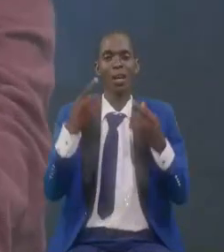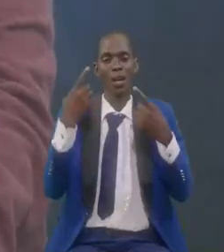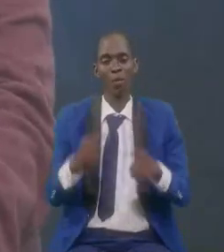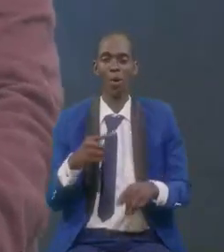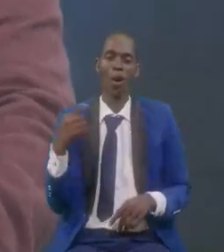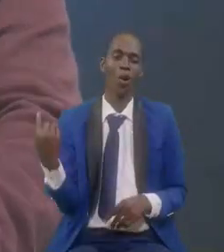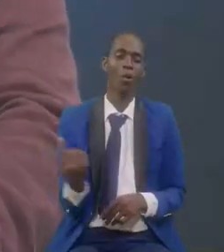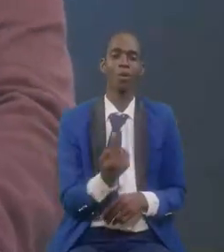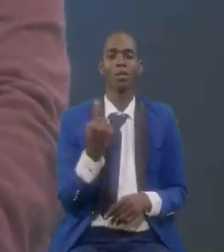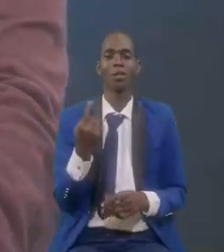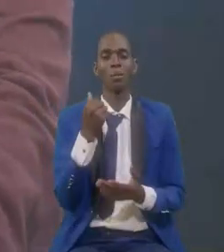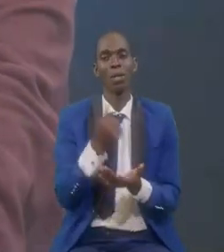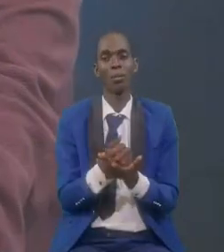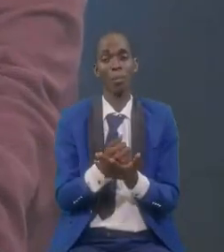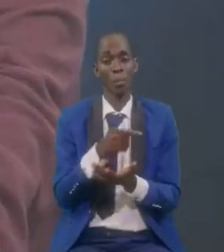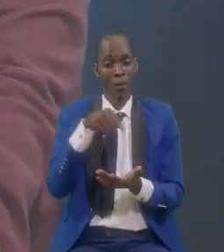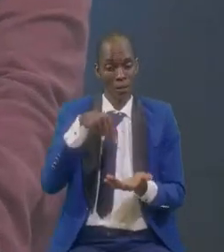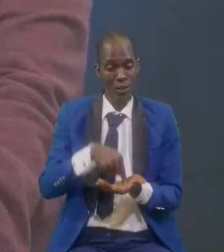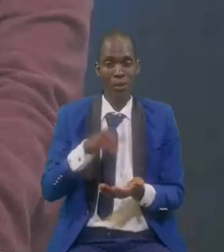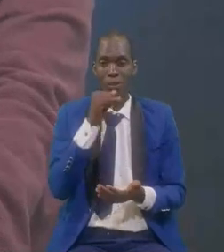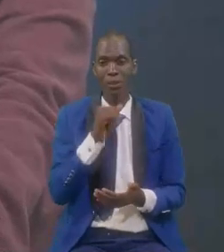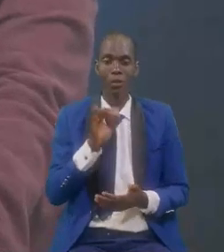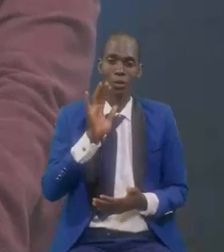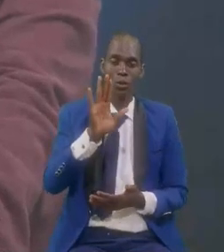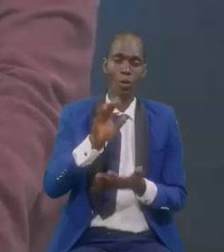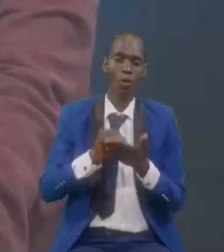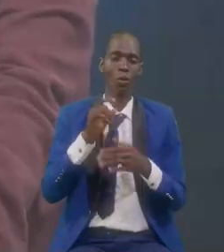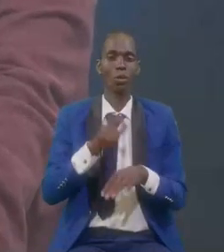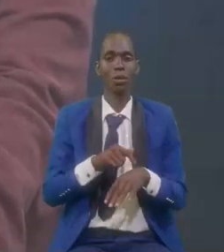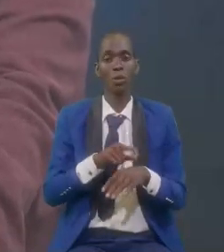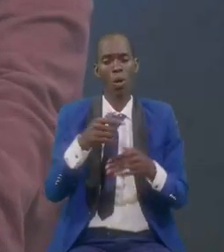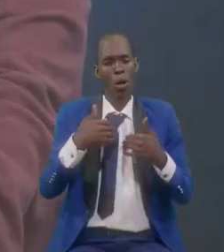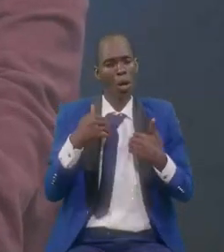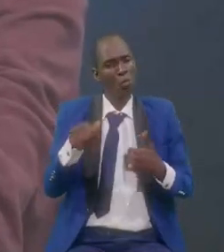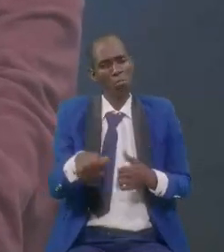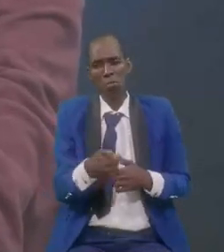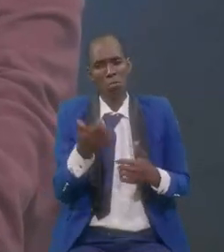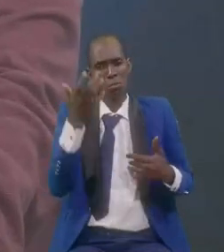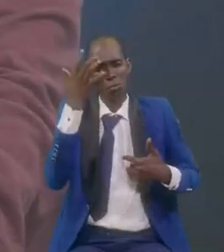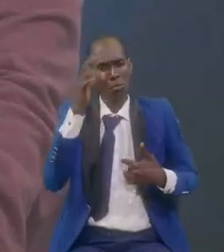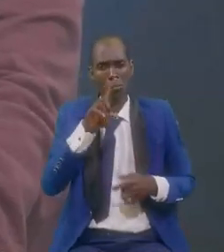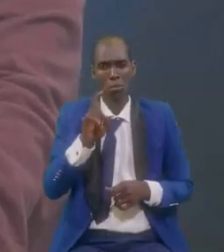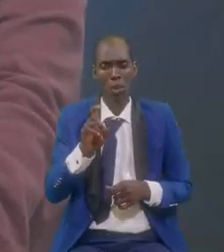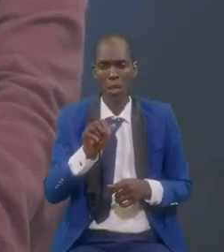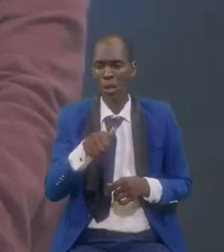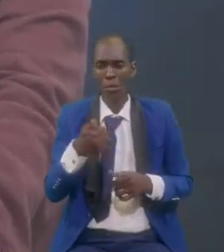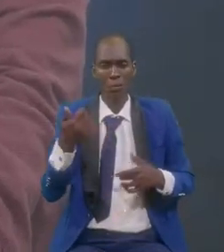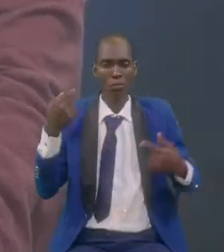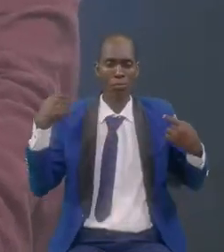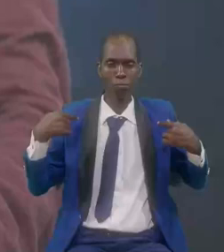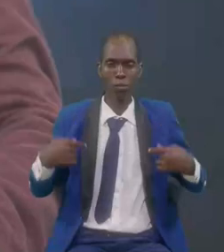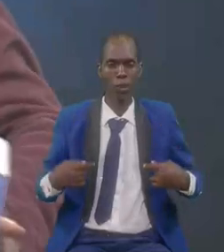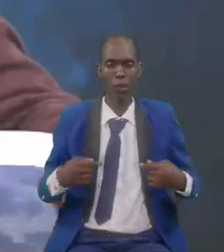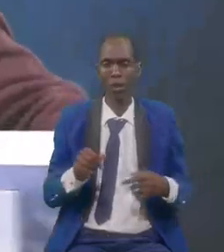lieu pour toujours. Voici ton moment. Tu as une maladie, une plaie,